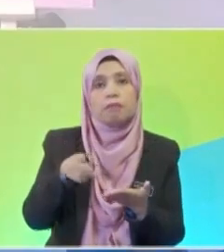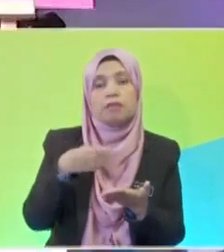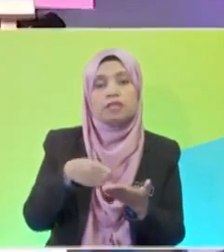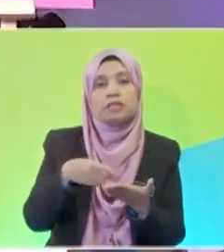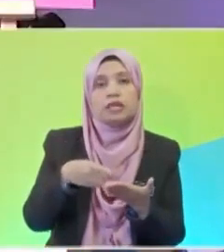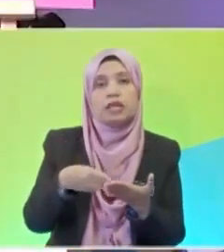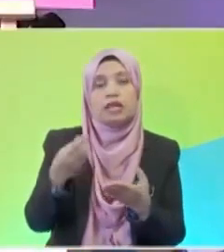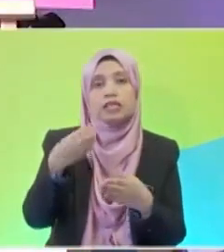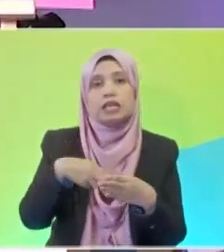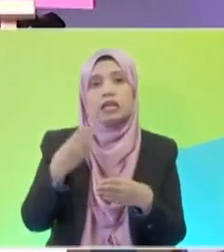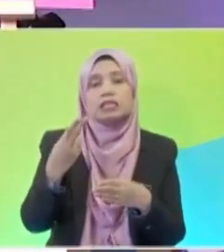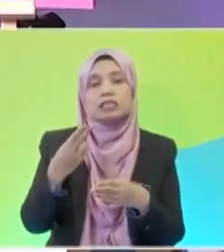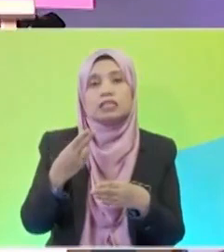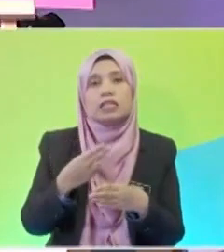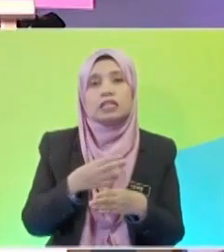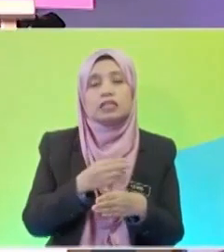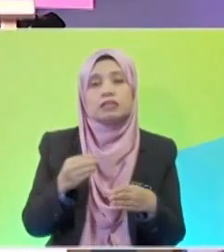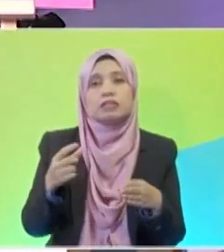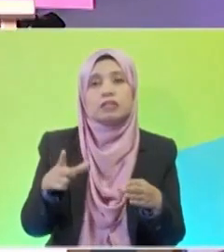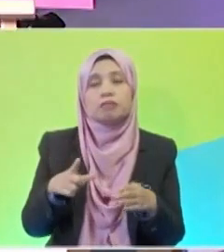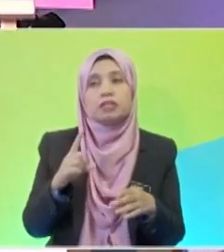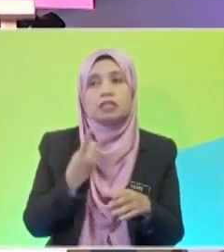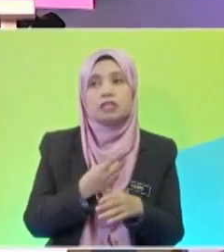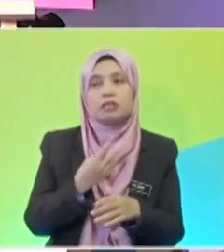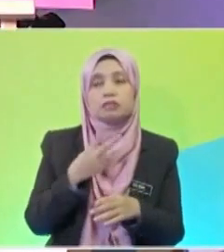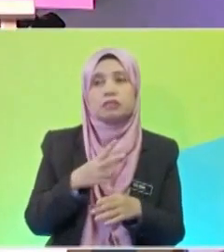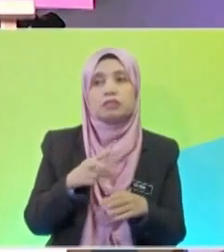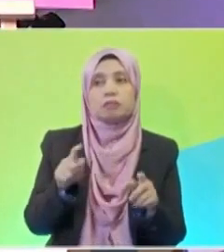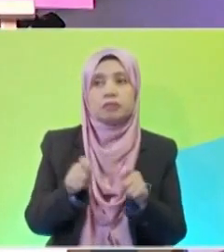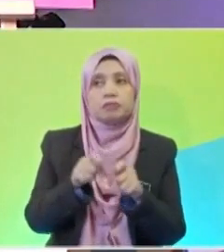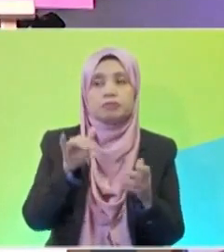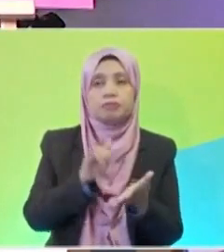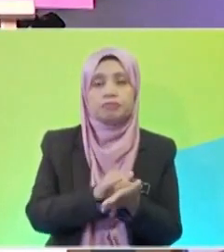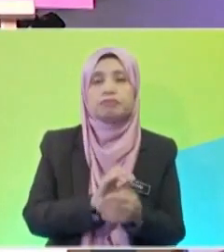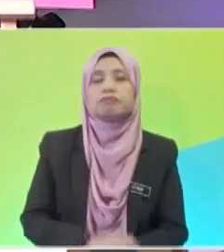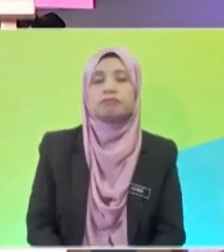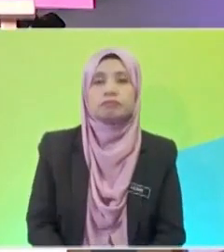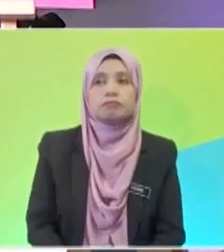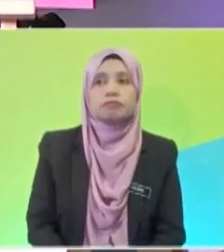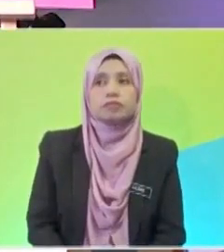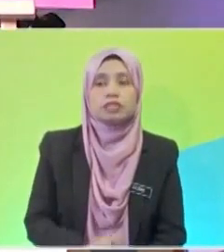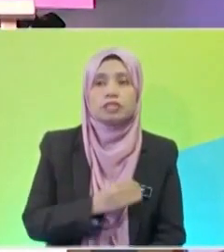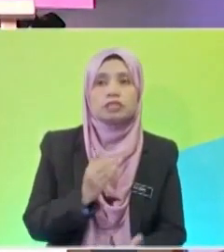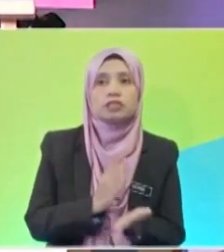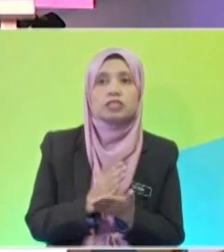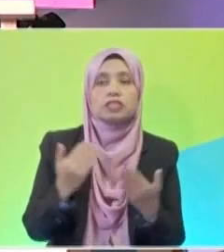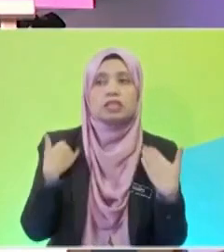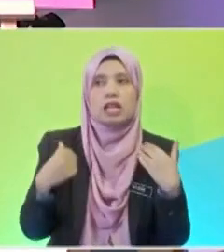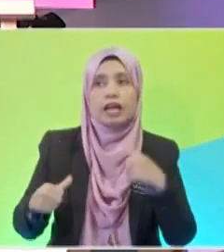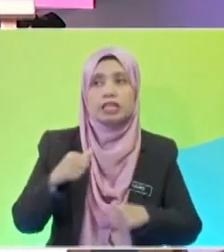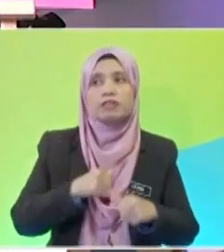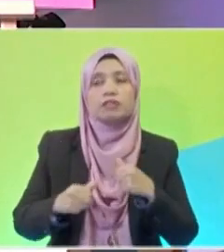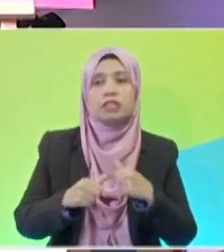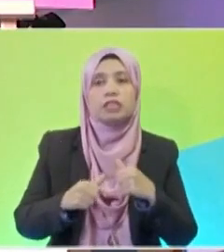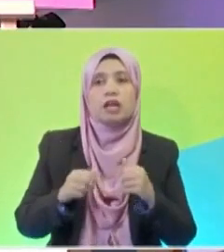murid-murid. Dan lengkapan kita letak seperti itu. Ha. Kedudukan dia seperti itu. Okey, dan seterusnya adalah aktiviti